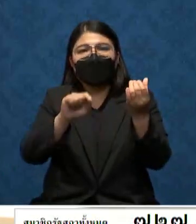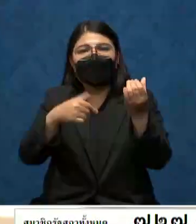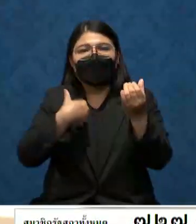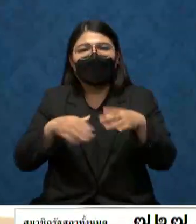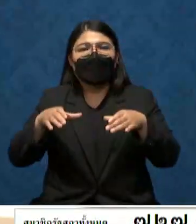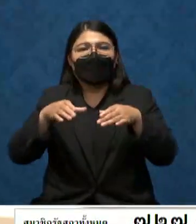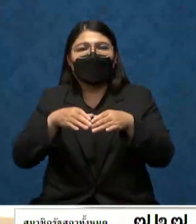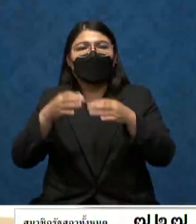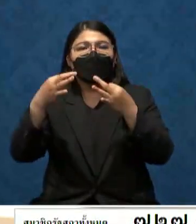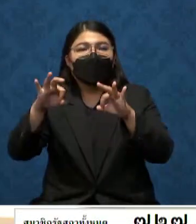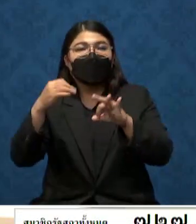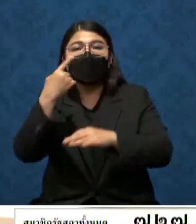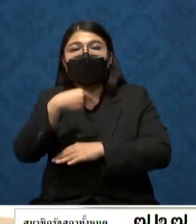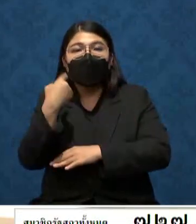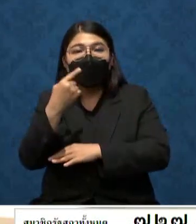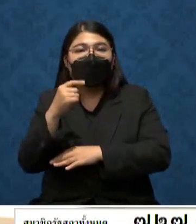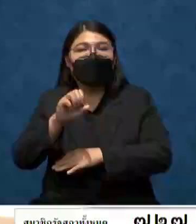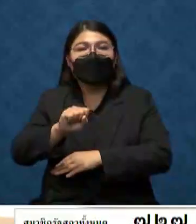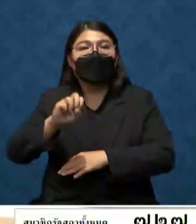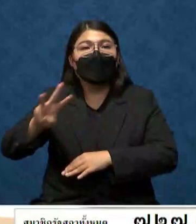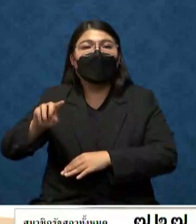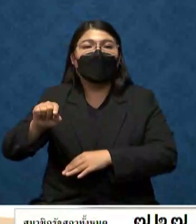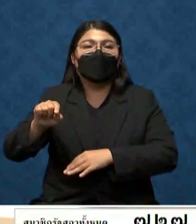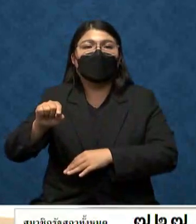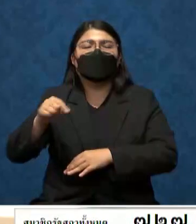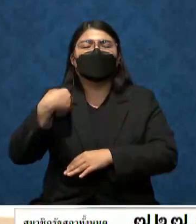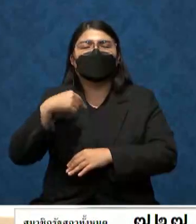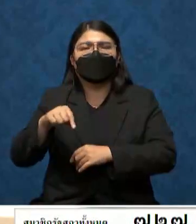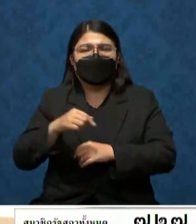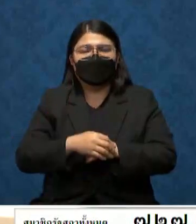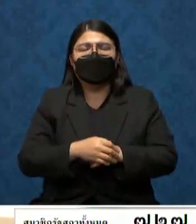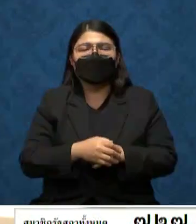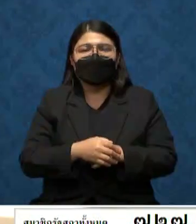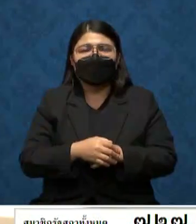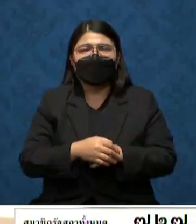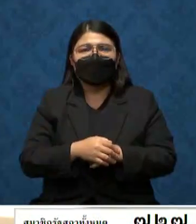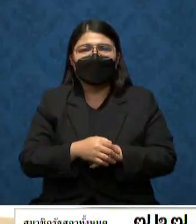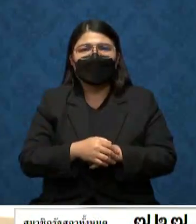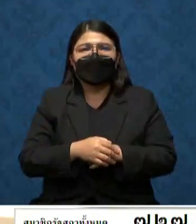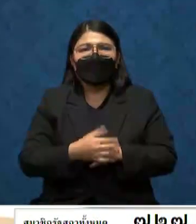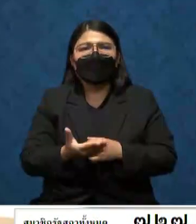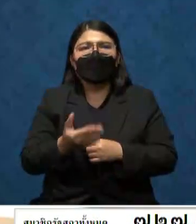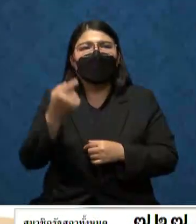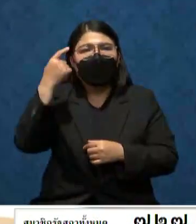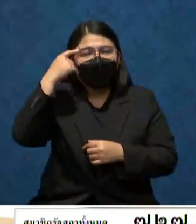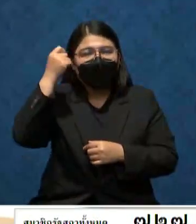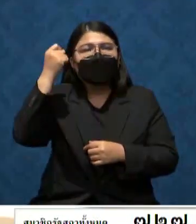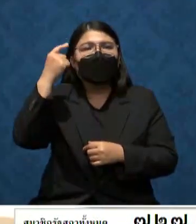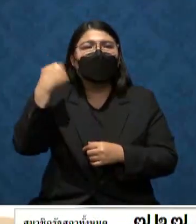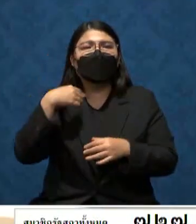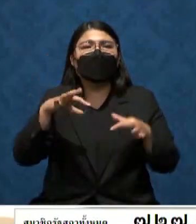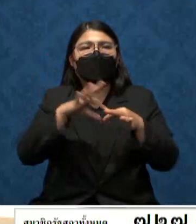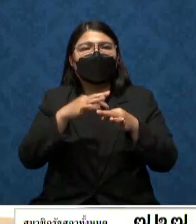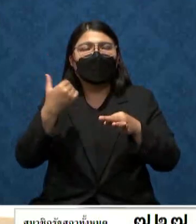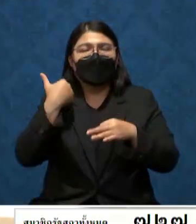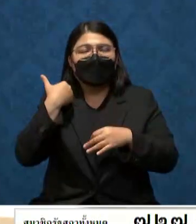ากสว.นะอันทำให้เกิดสิ่งที่ผมเข้าใจว่าหมายถึงวงจรการสง